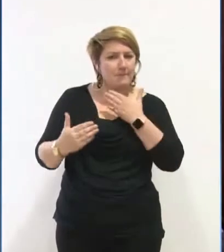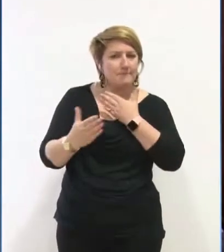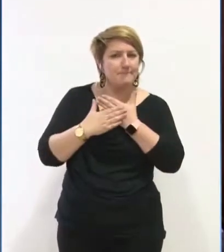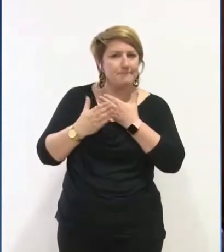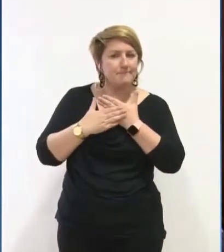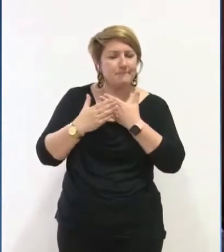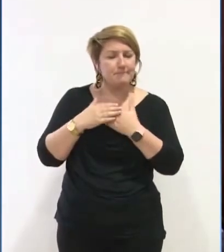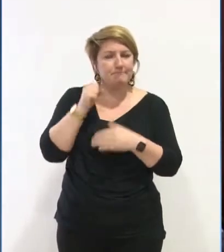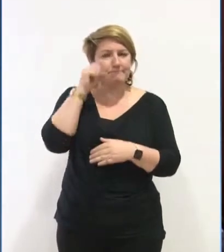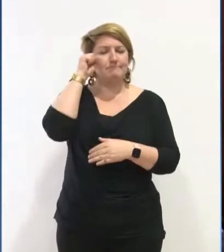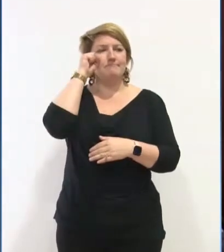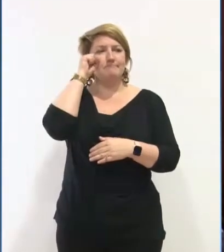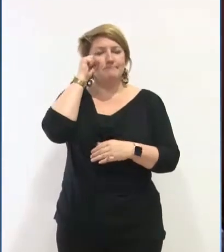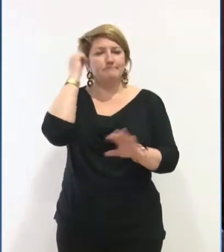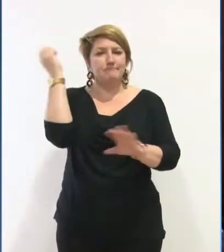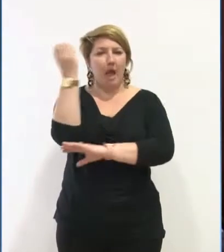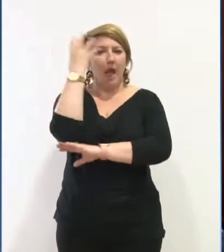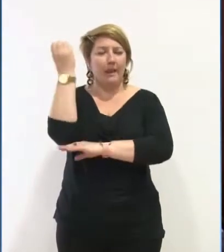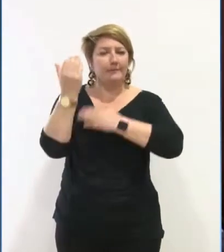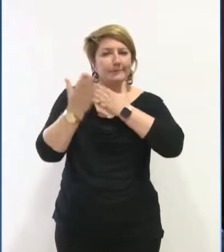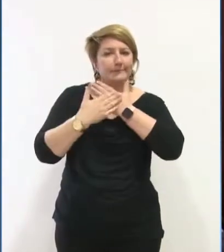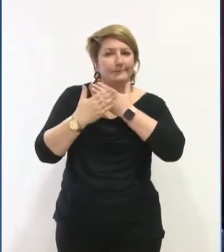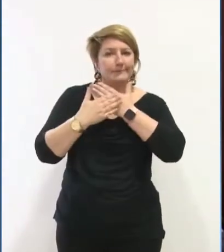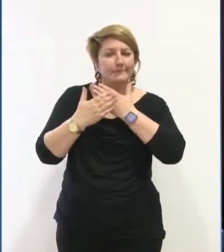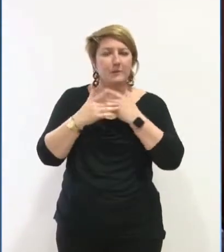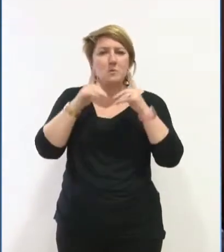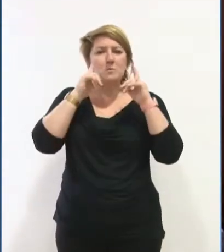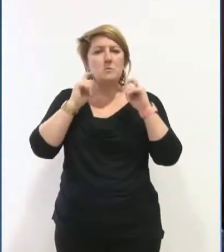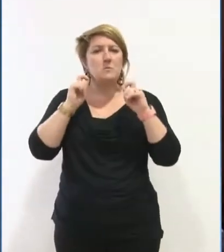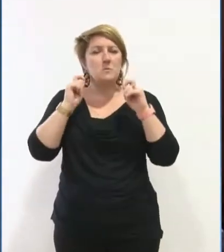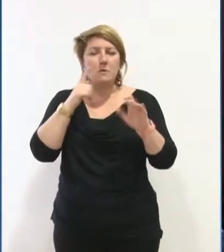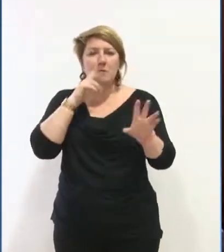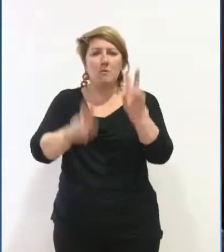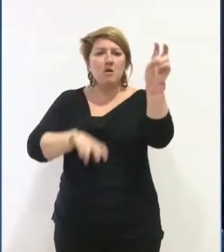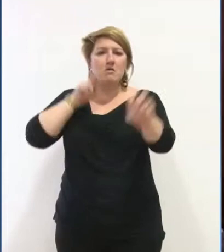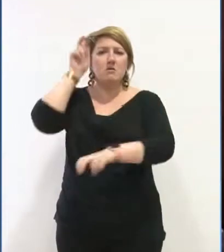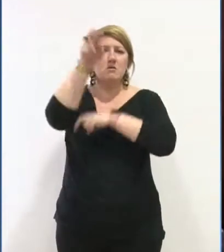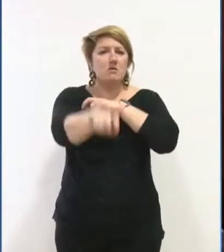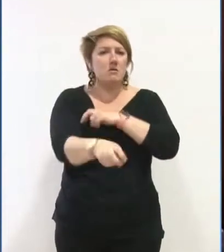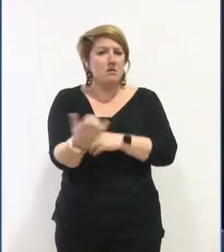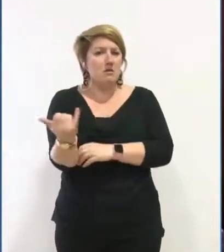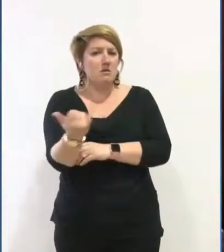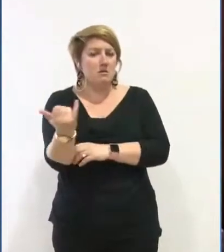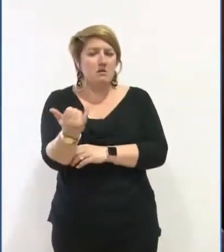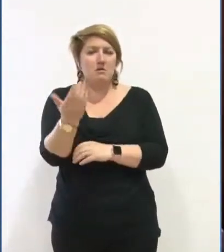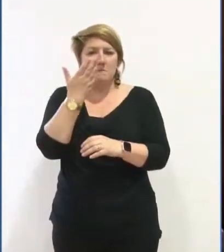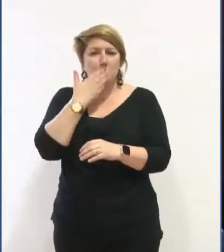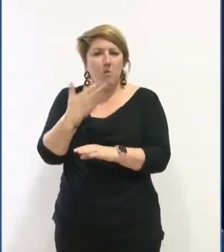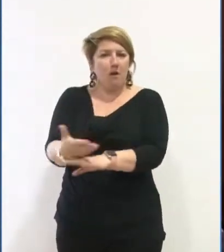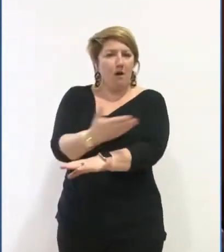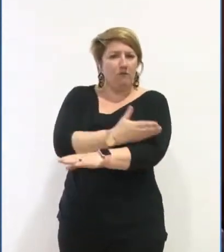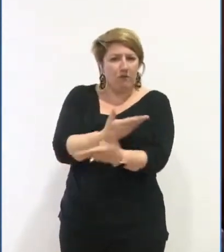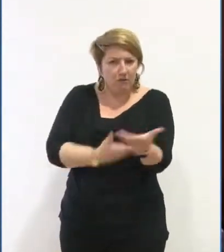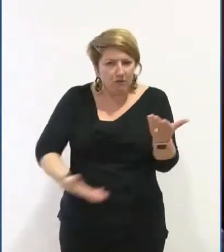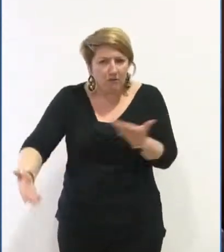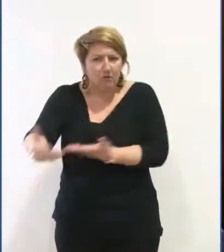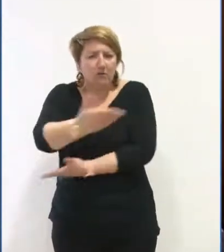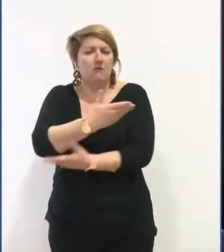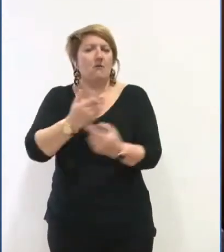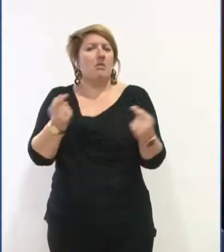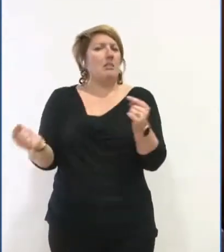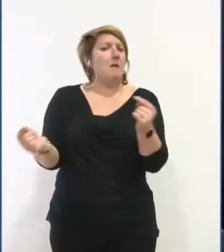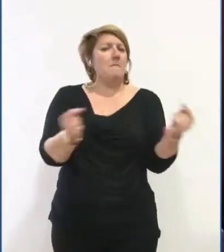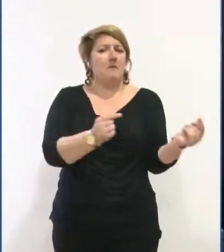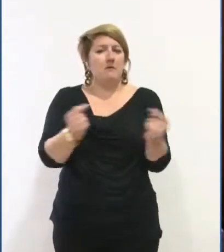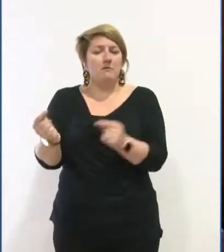nous alertent sur la nécessité d'éviter toute précipitation et de prendre le temps d'un réel débat. Des voix qui, à notre